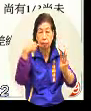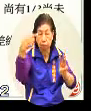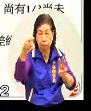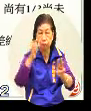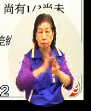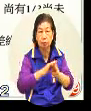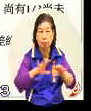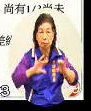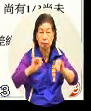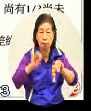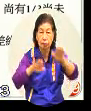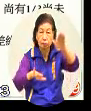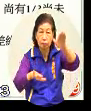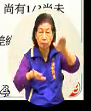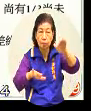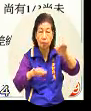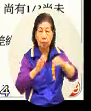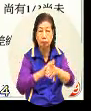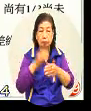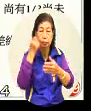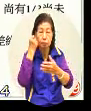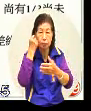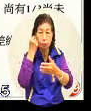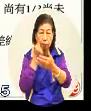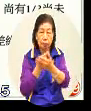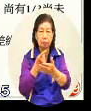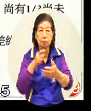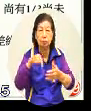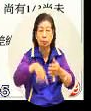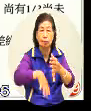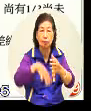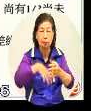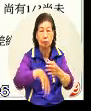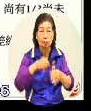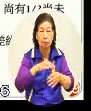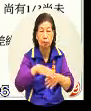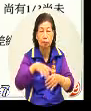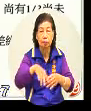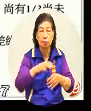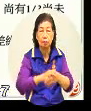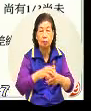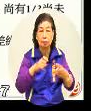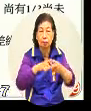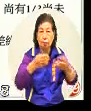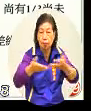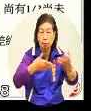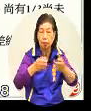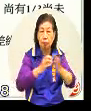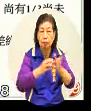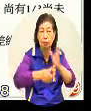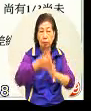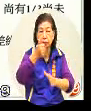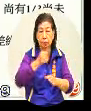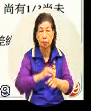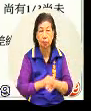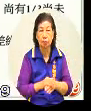啦，甚至一个月来，请干部局吼协调即个干部局长，请即个。